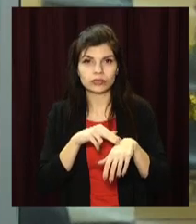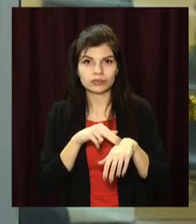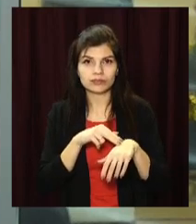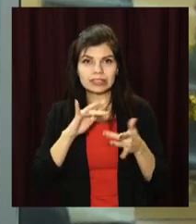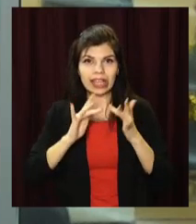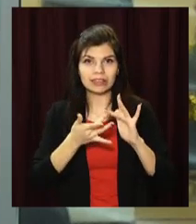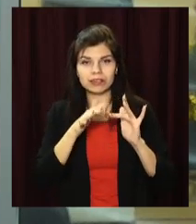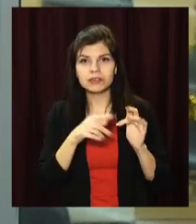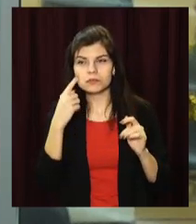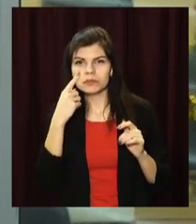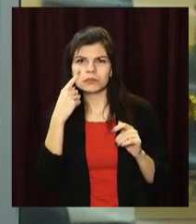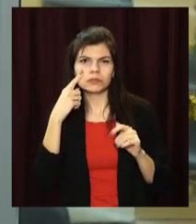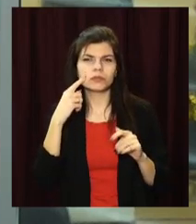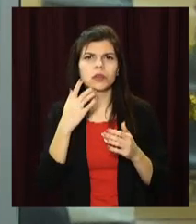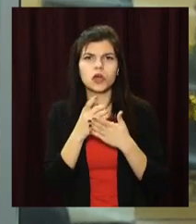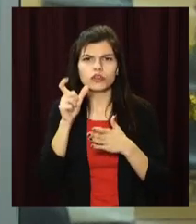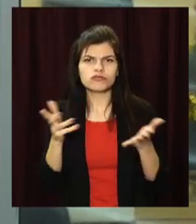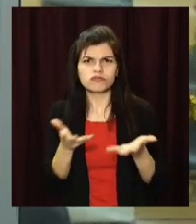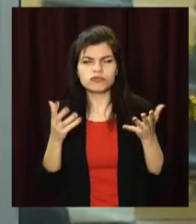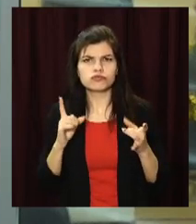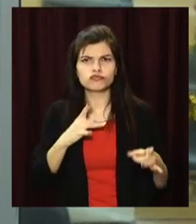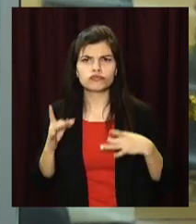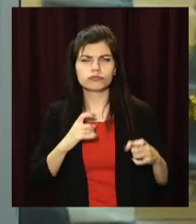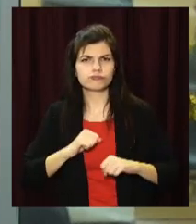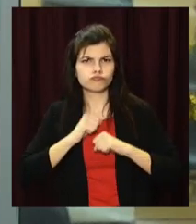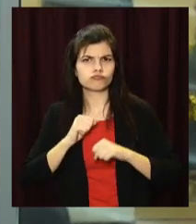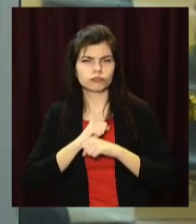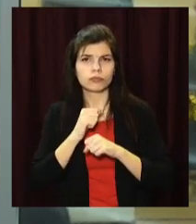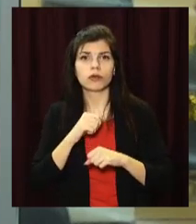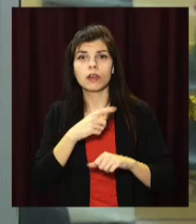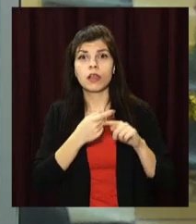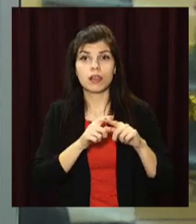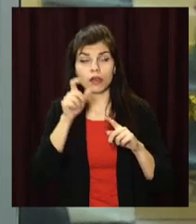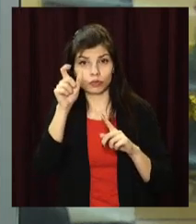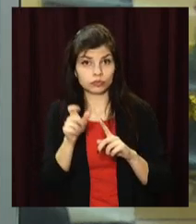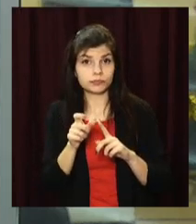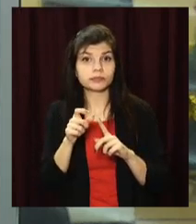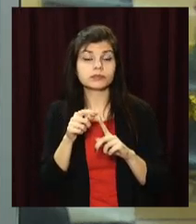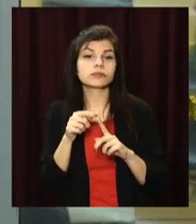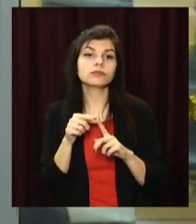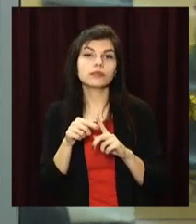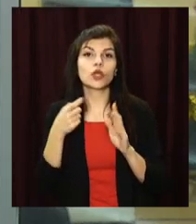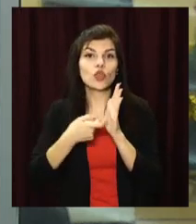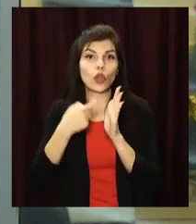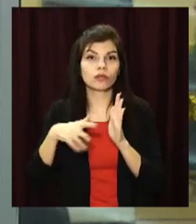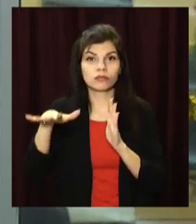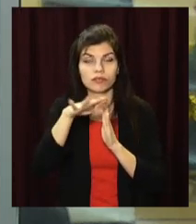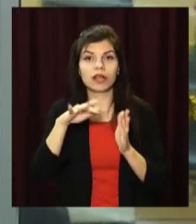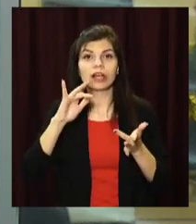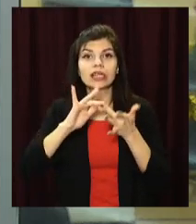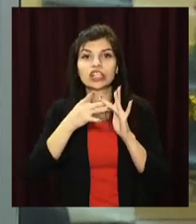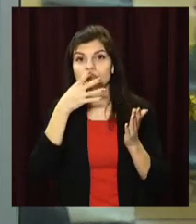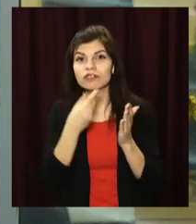цілісності України. За версією слідства, мешканець регіону, уродженець тимчасово непідконтрольної українській владі Донецька, розміщував на власній